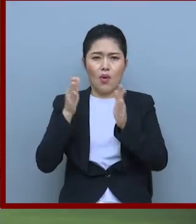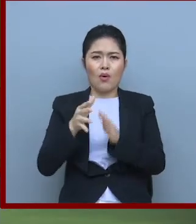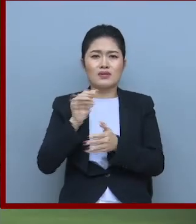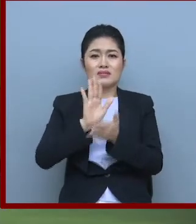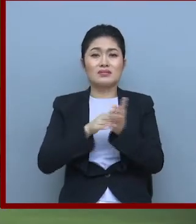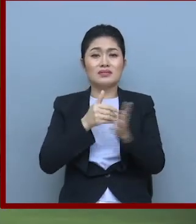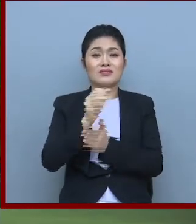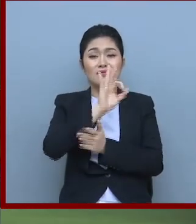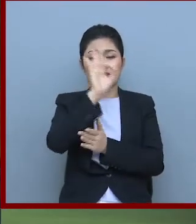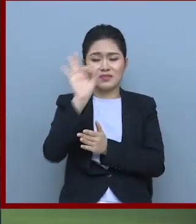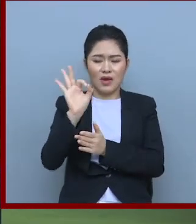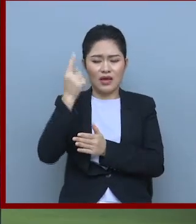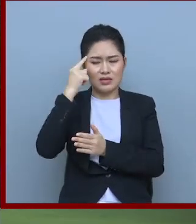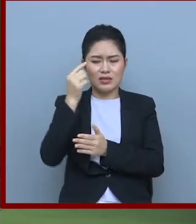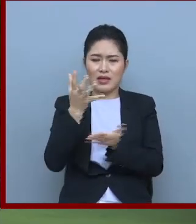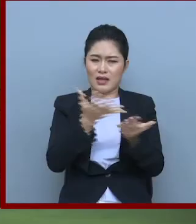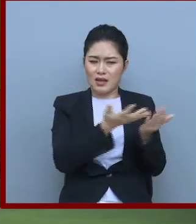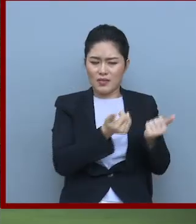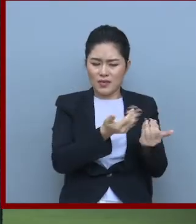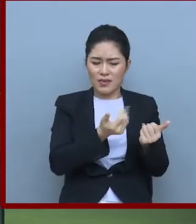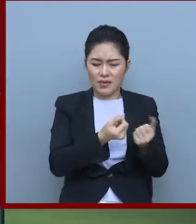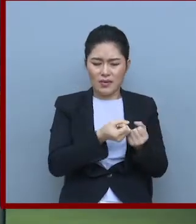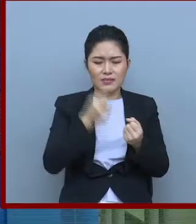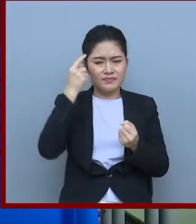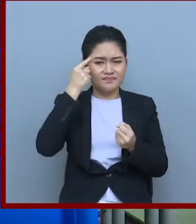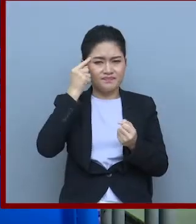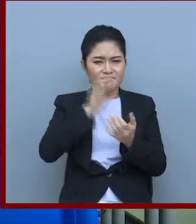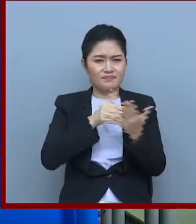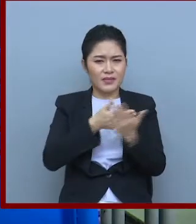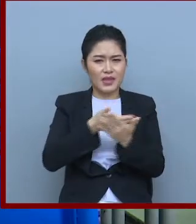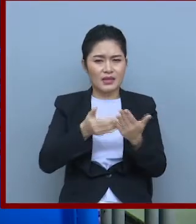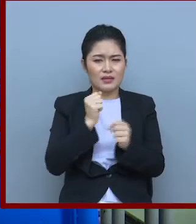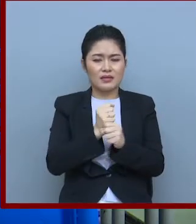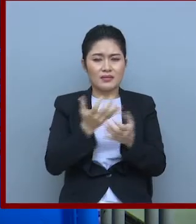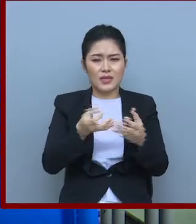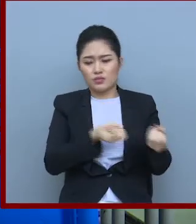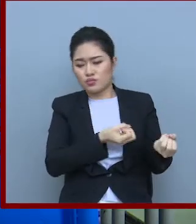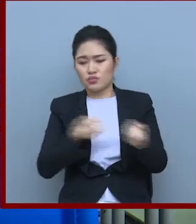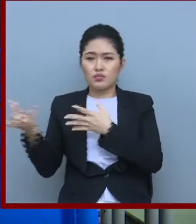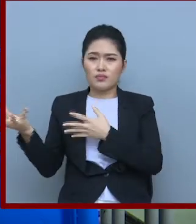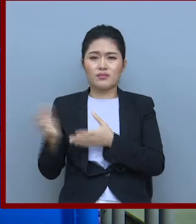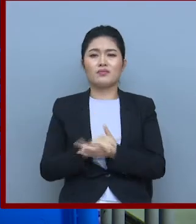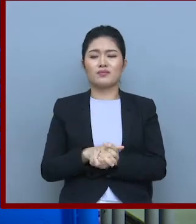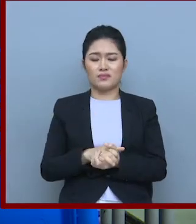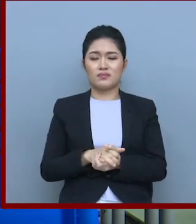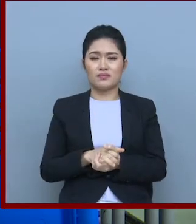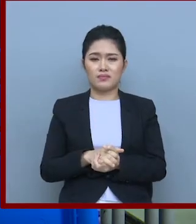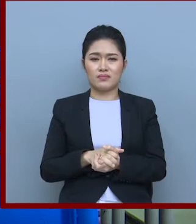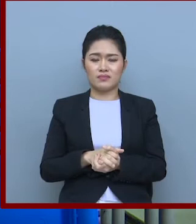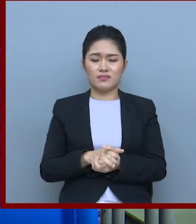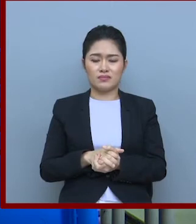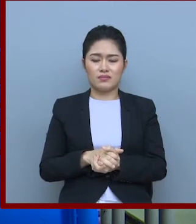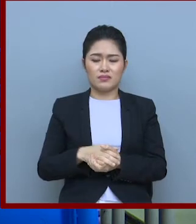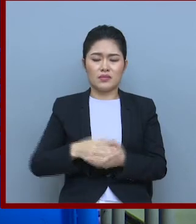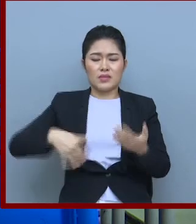Broker เนี่ยจะทำการส่งออกไปนะครับส่งออกไป Receive Message